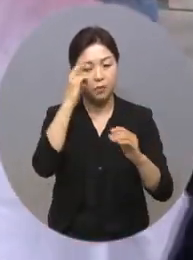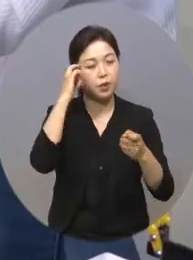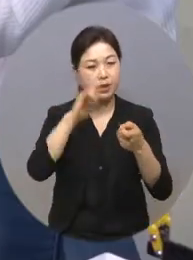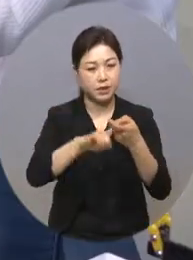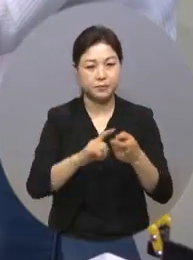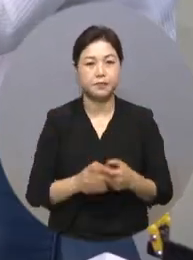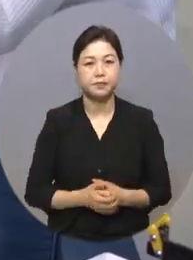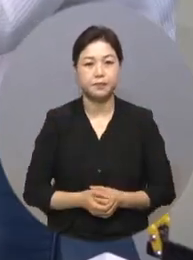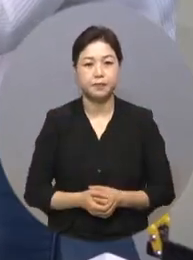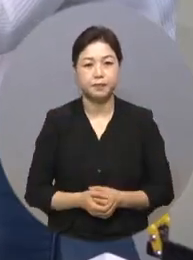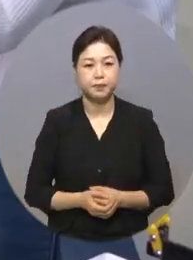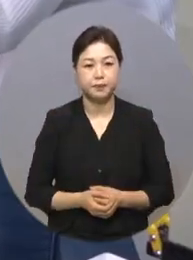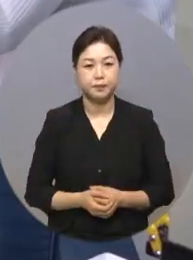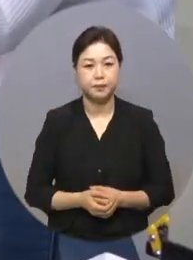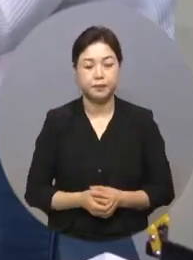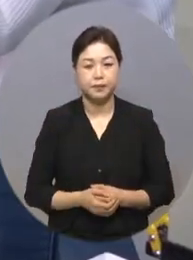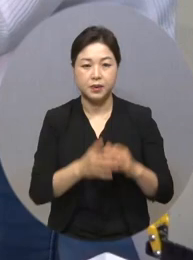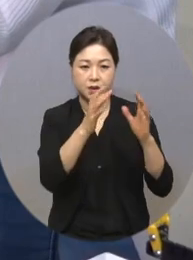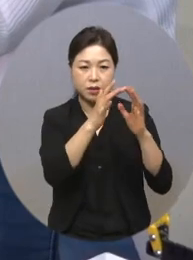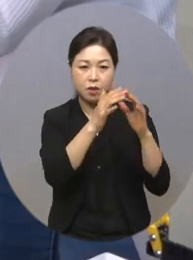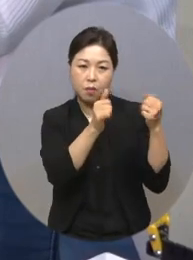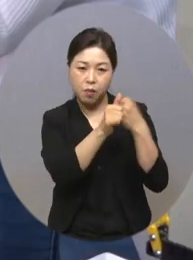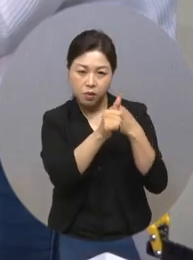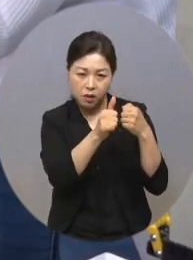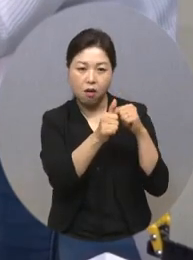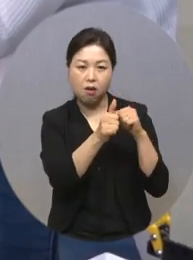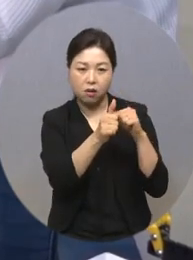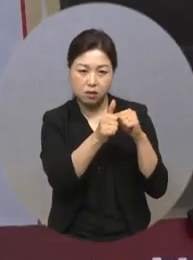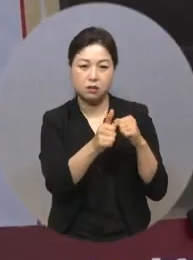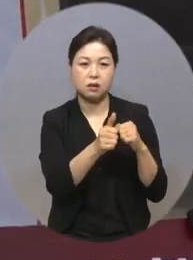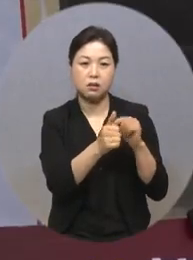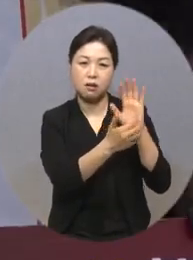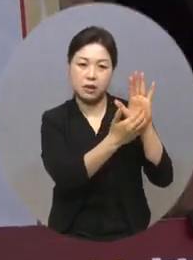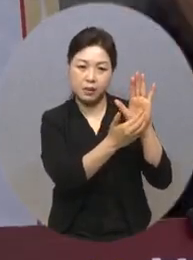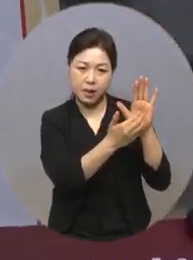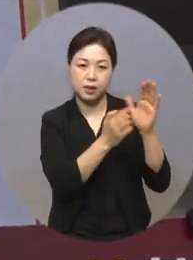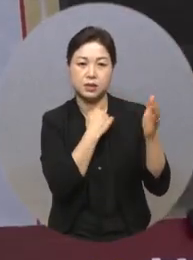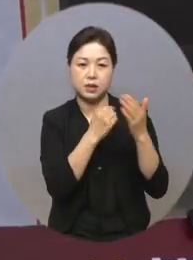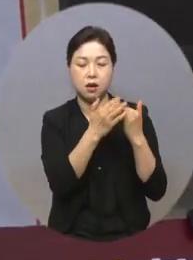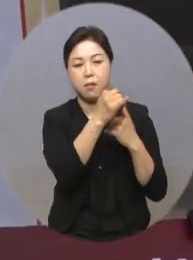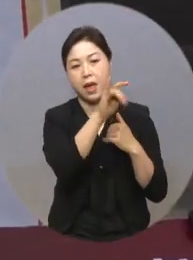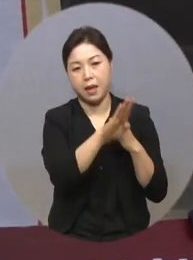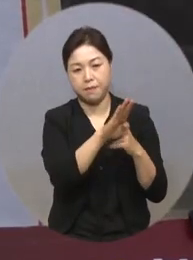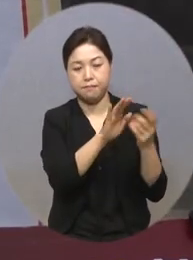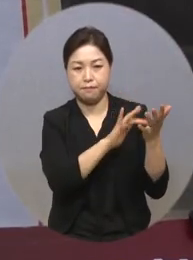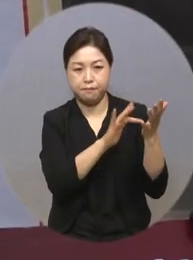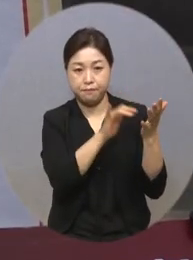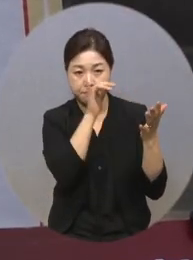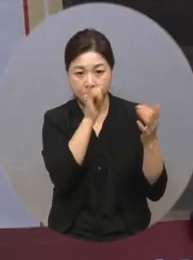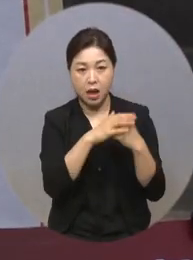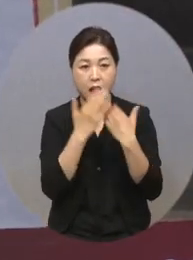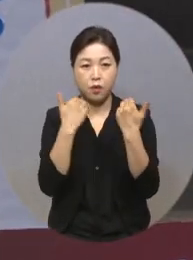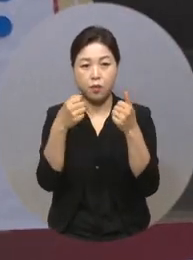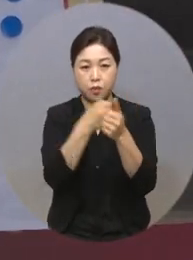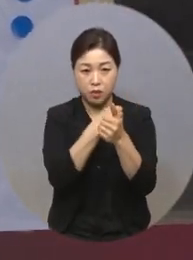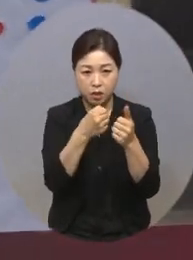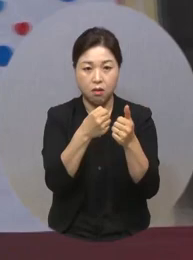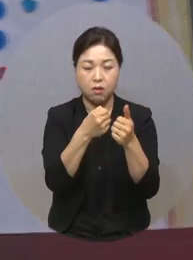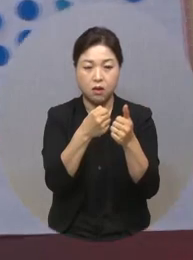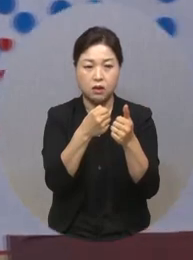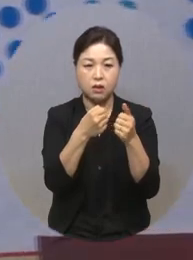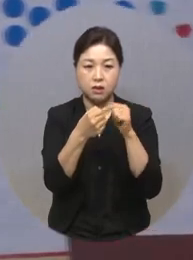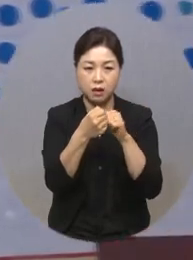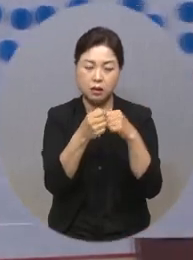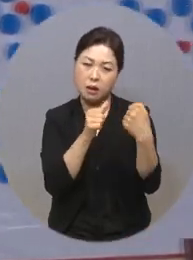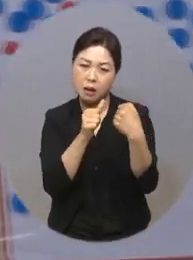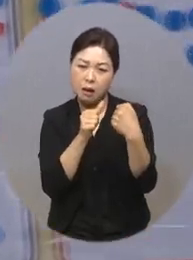보입니다. 사이버 폭력 예방 체험 앱을 활용하기도 합니다. 학교 폭력엔 가해자와 피해자가 동시에